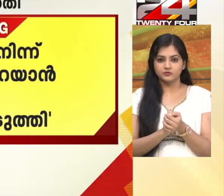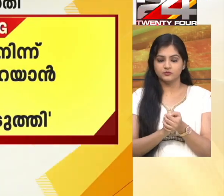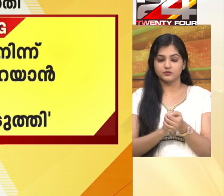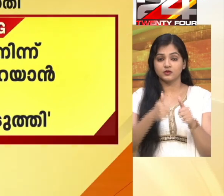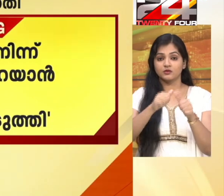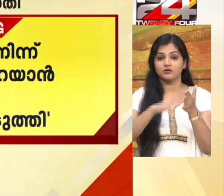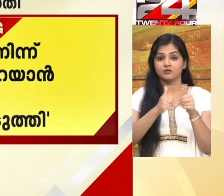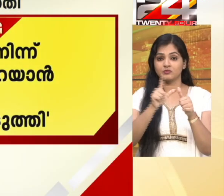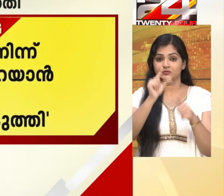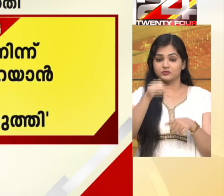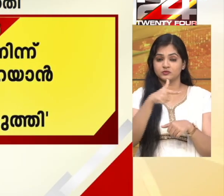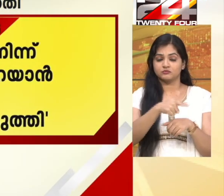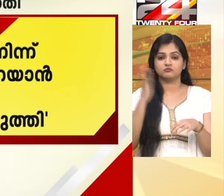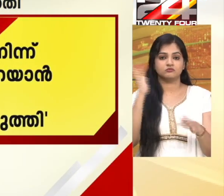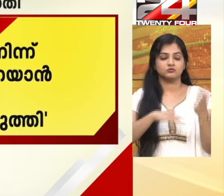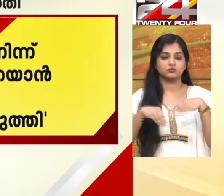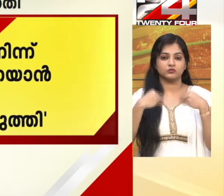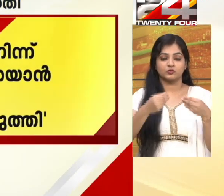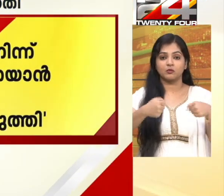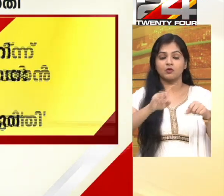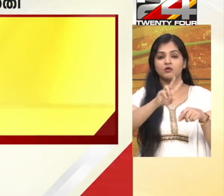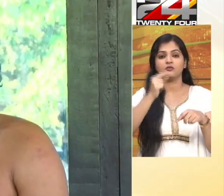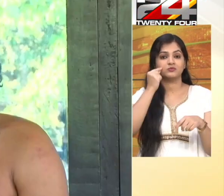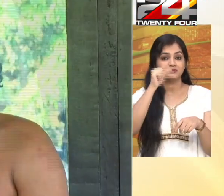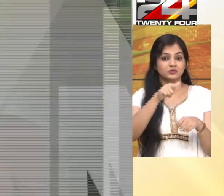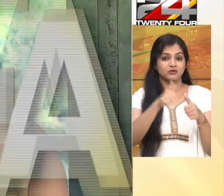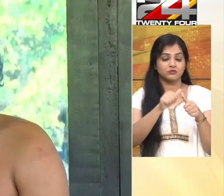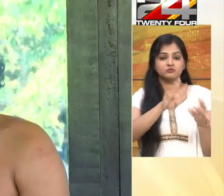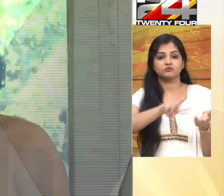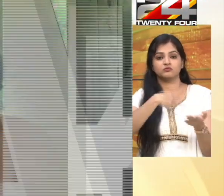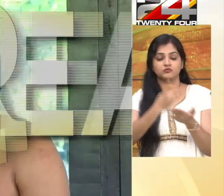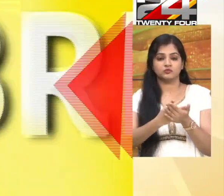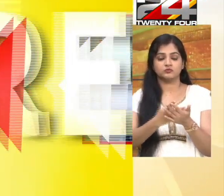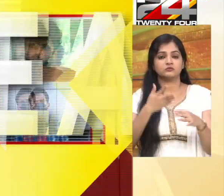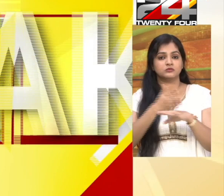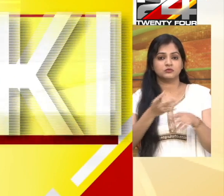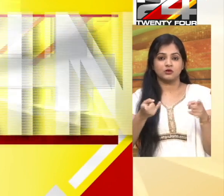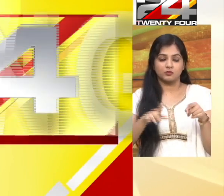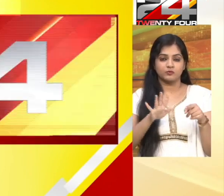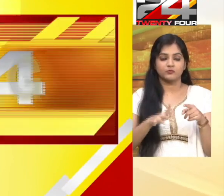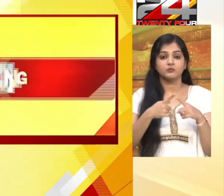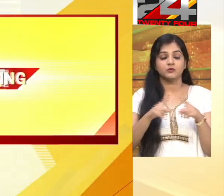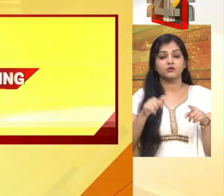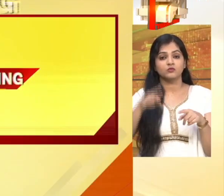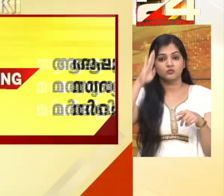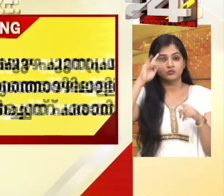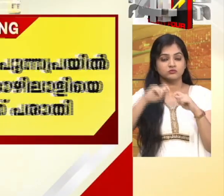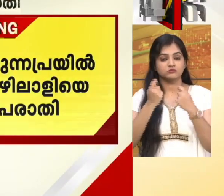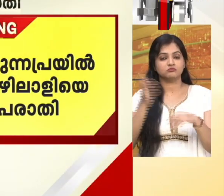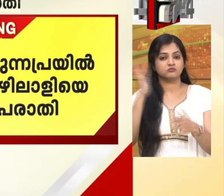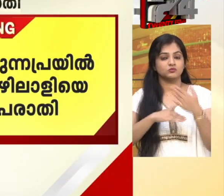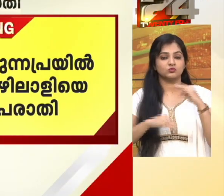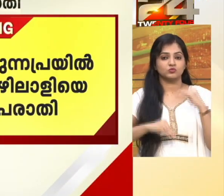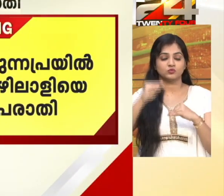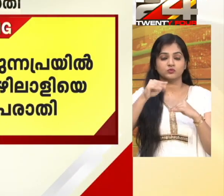അമൽ ബാബുവിനെ ക്രൂരമായി മർദ്ദിക്കുന്നു ബൈക്കിൽ നിന്ന് അമൽ ബാബു താഴെ വീണു വലിയ പരിക്കേറ്റു എന്നിട്ടും ഈ മർദ്ദനം തുടരുന്നു പിന്നീട് സ്റ്റേഷനിലേക്ക് കൊണ്ടുപോകുന്നു